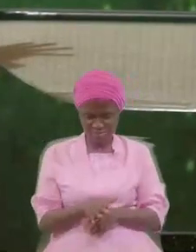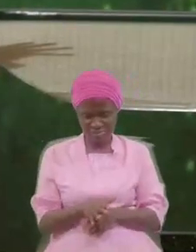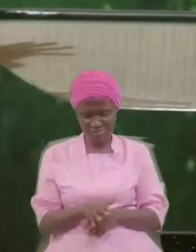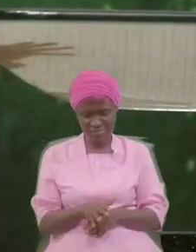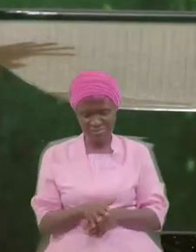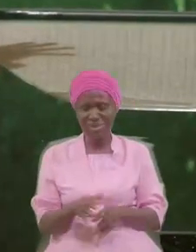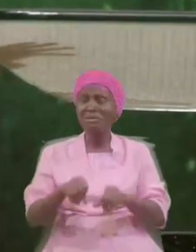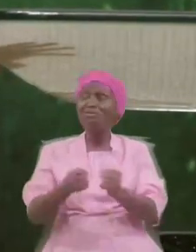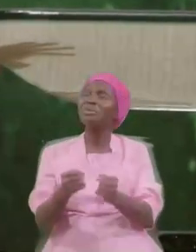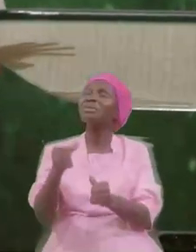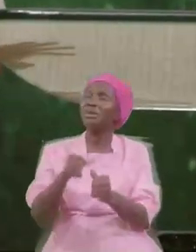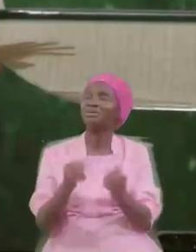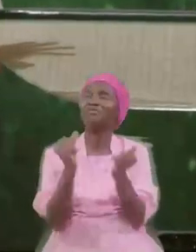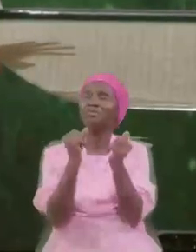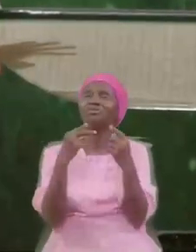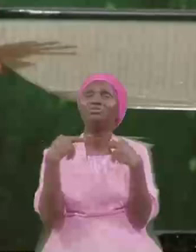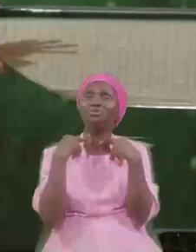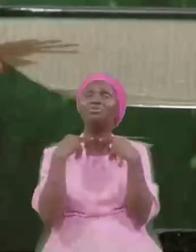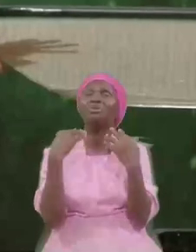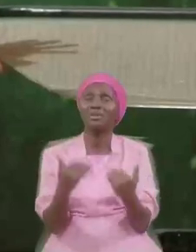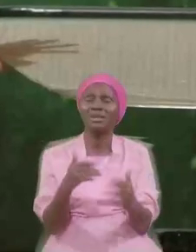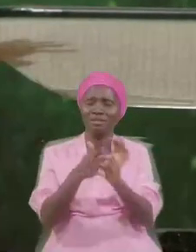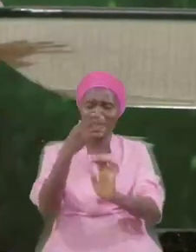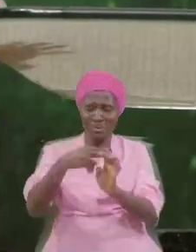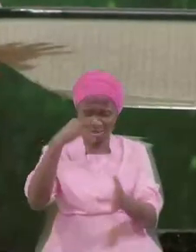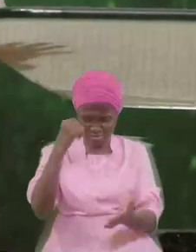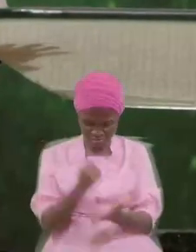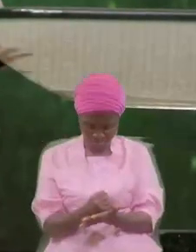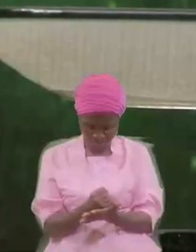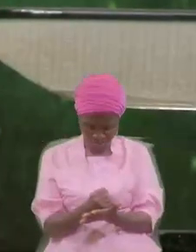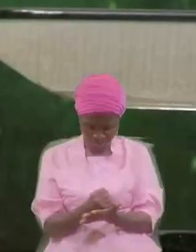brise toujours maintenant au nom de Jésus-Christ.